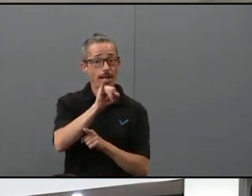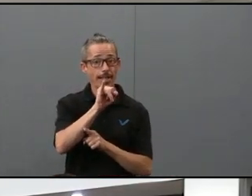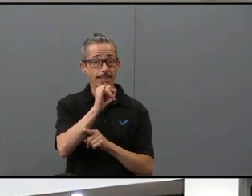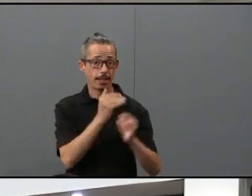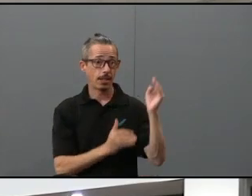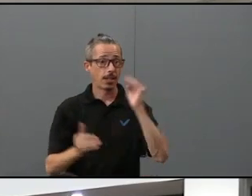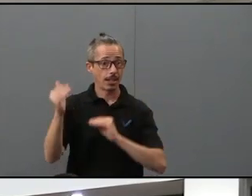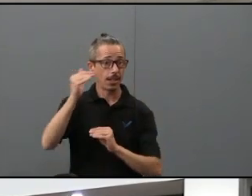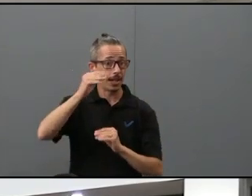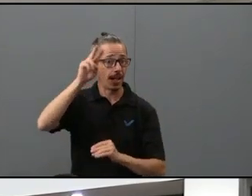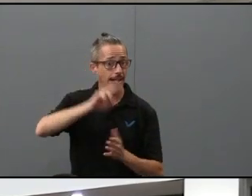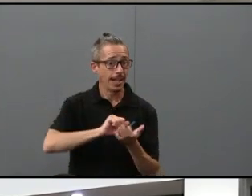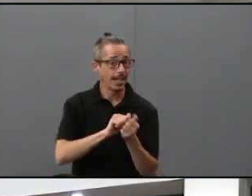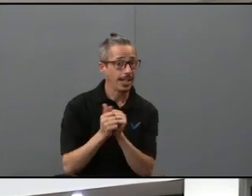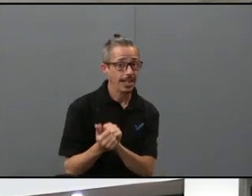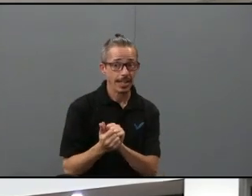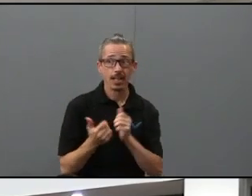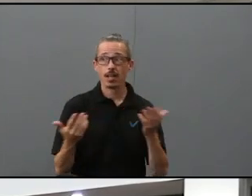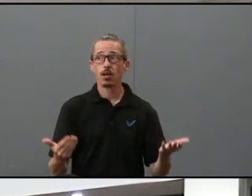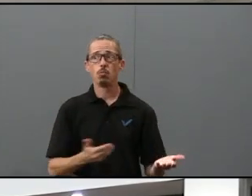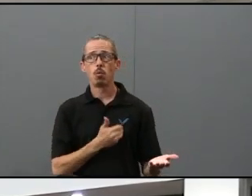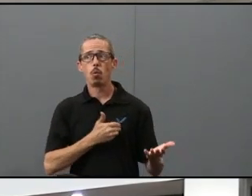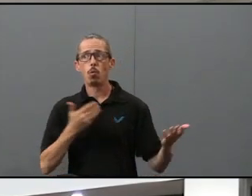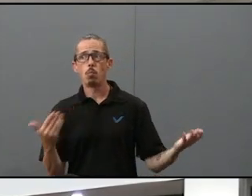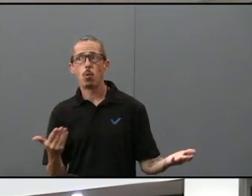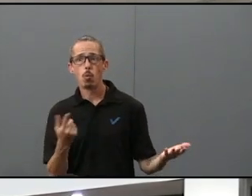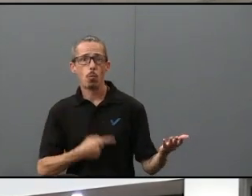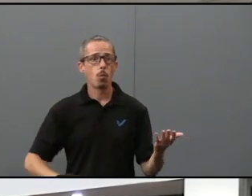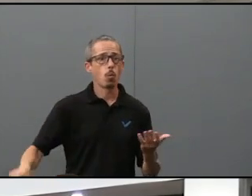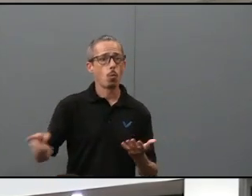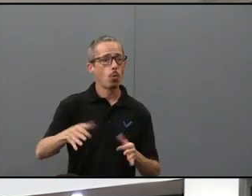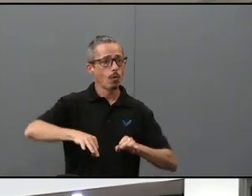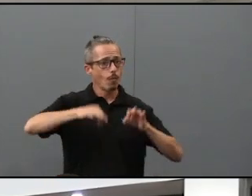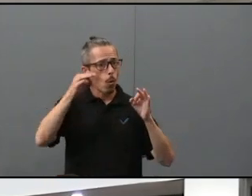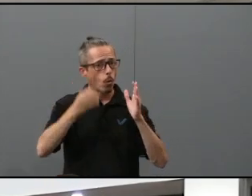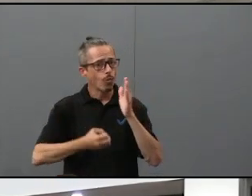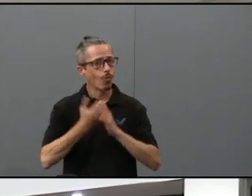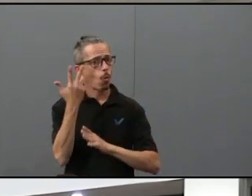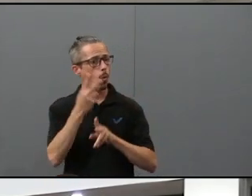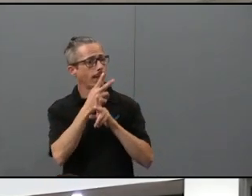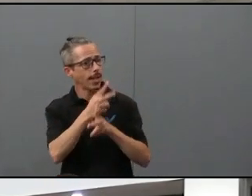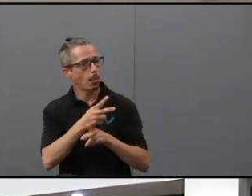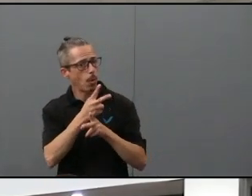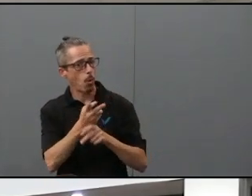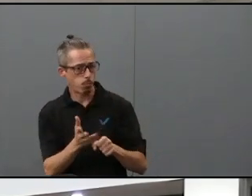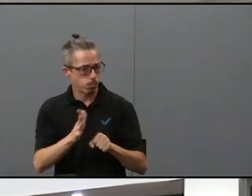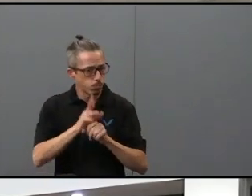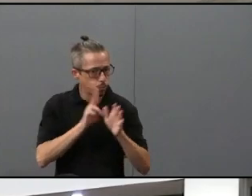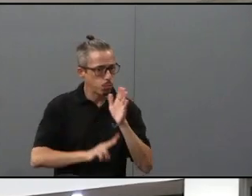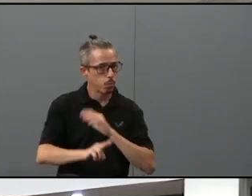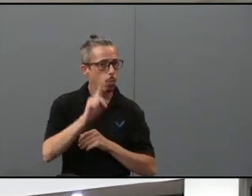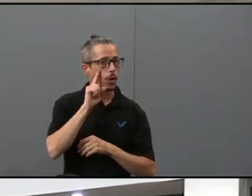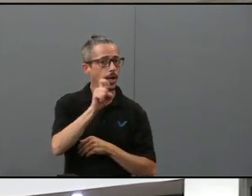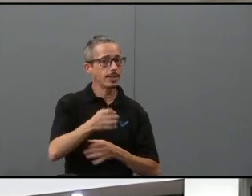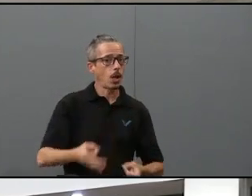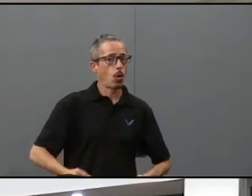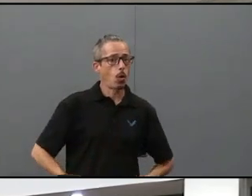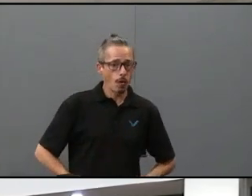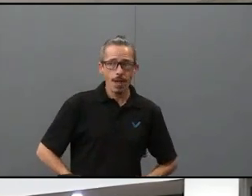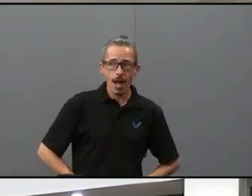une réalité alors pourquoi ne pourrions-nous pas trouver de nouveaux traitements prometteurs pour le cancer de